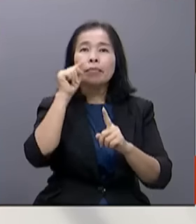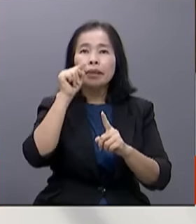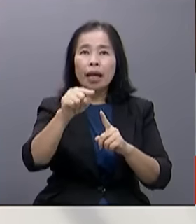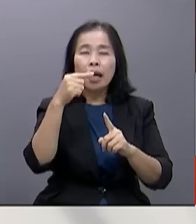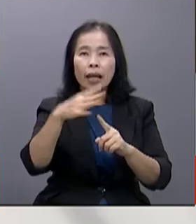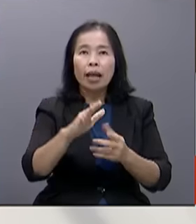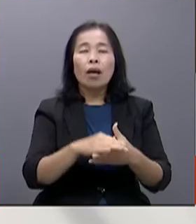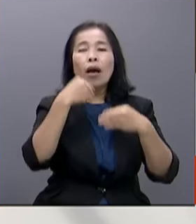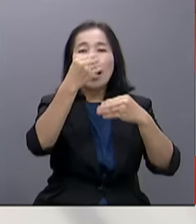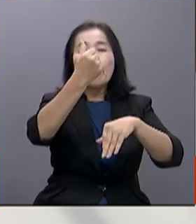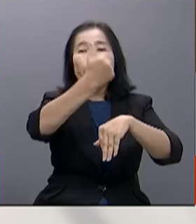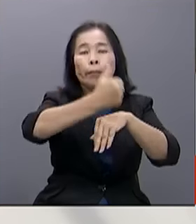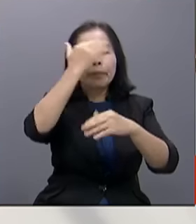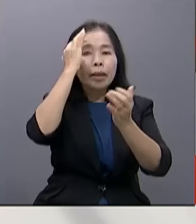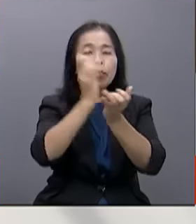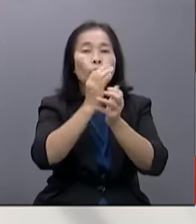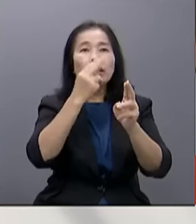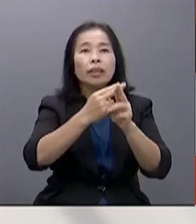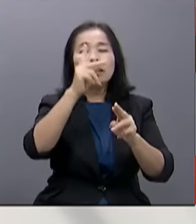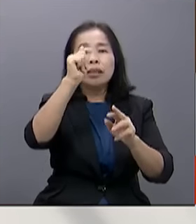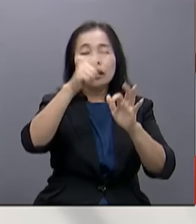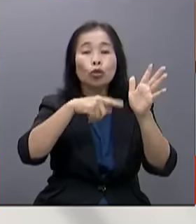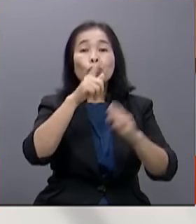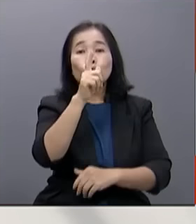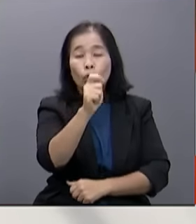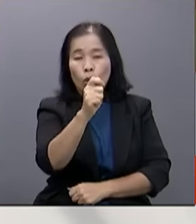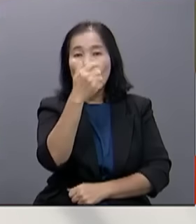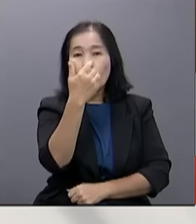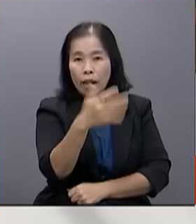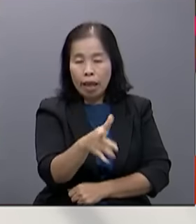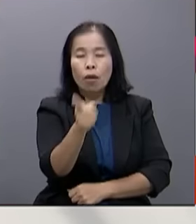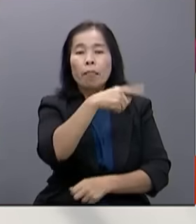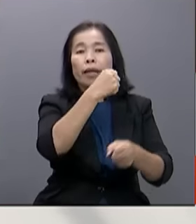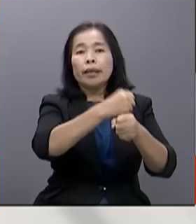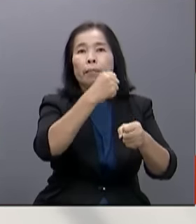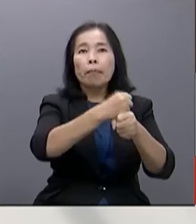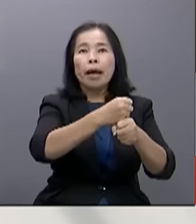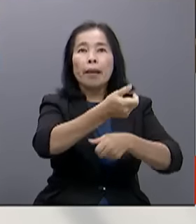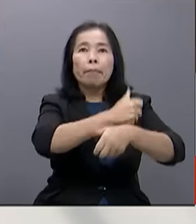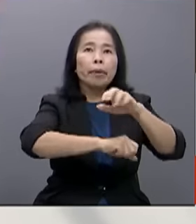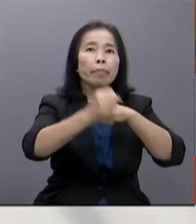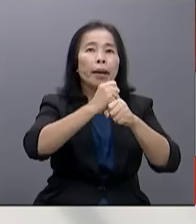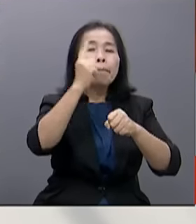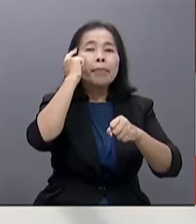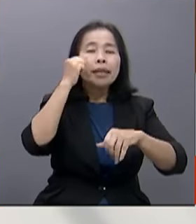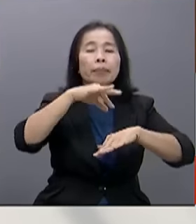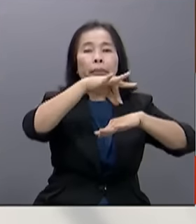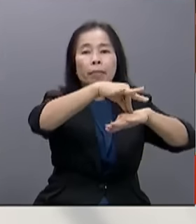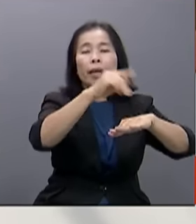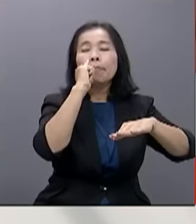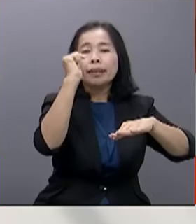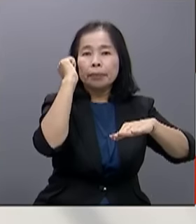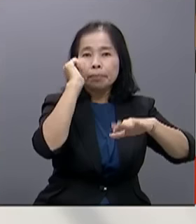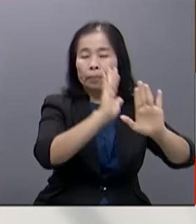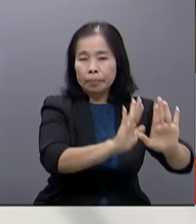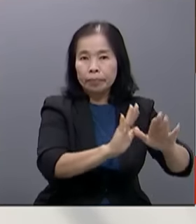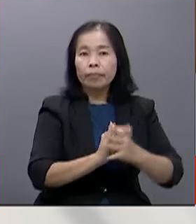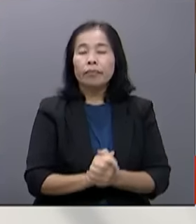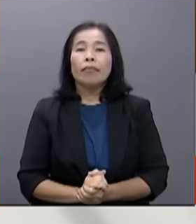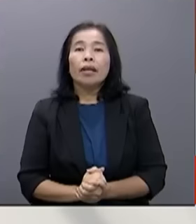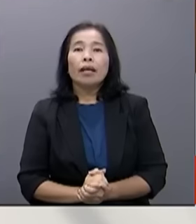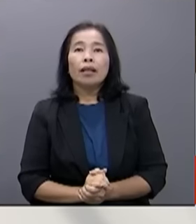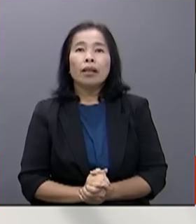เจนนะครับก็คงวันนี้พรุ่งนี้ก็อาจจะท่านอาจจะกลับมาปฏิบัติหน้าที่ก็เป็นผบ.ตร.เหมือนเดิมส่วนท่าน